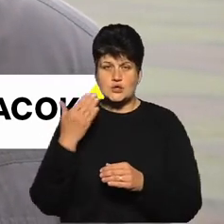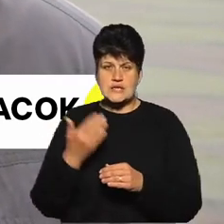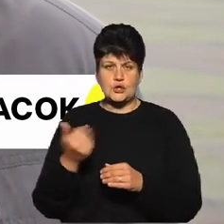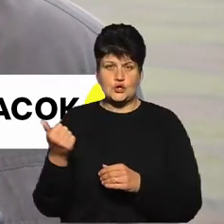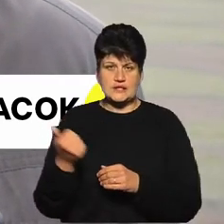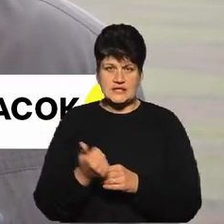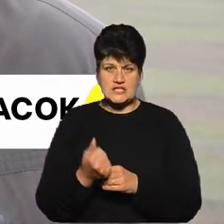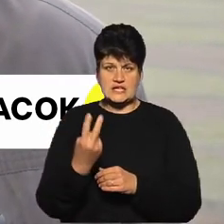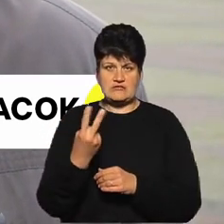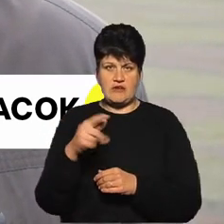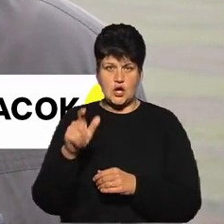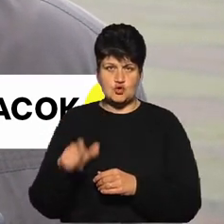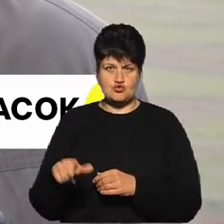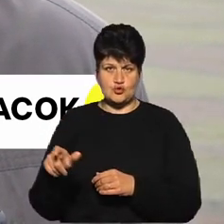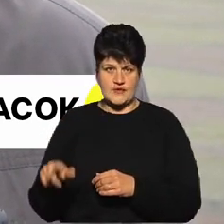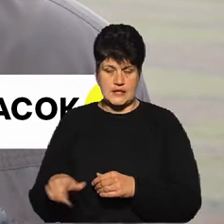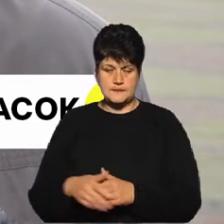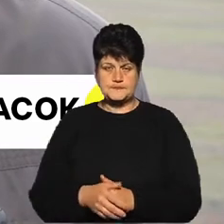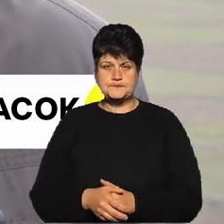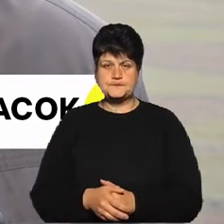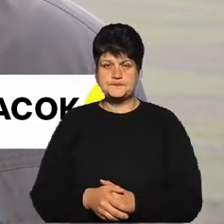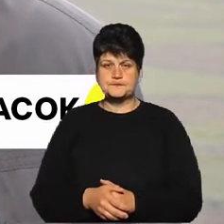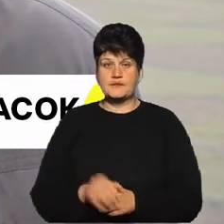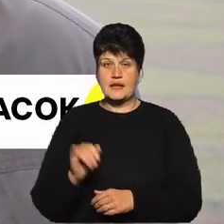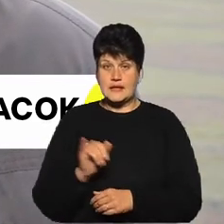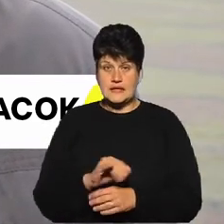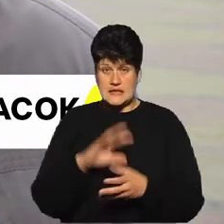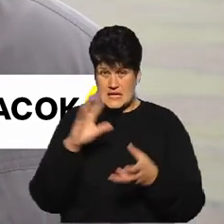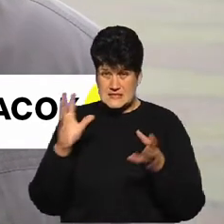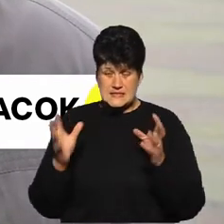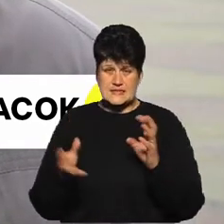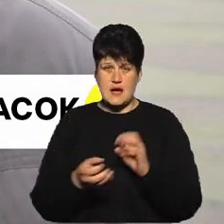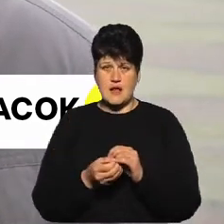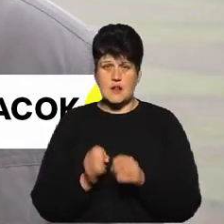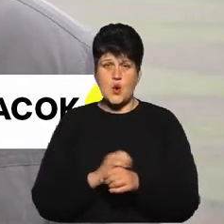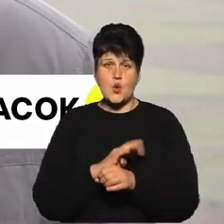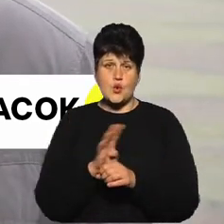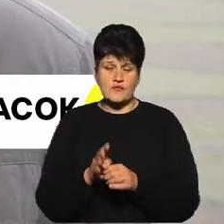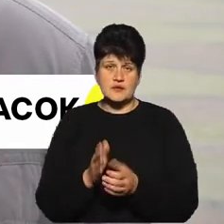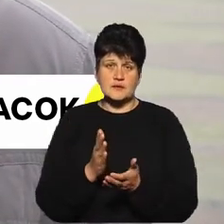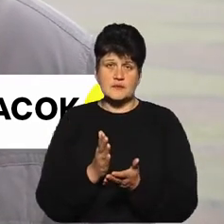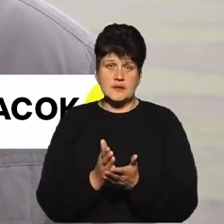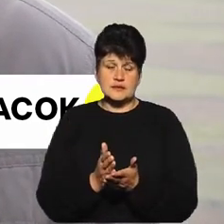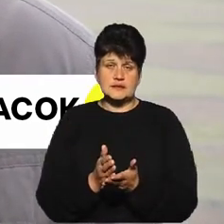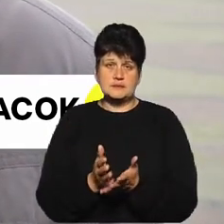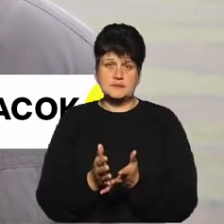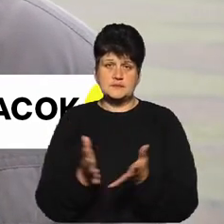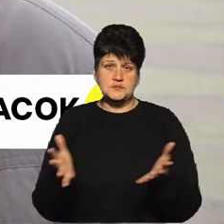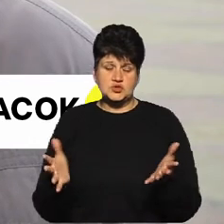2 чоловіки. І на загал ковід набуває все більше